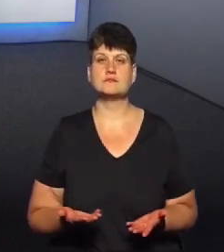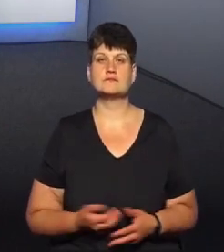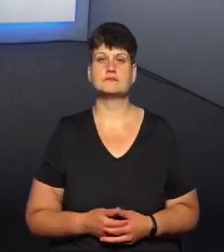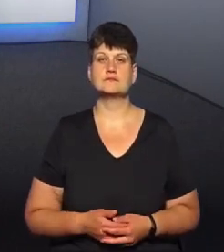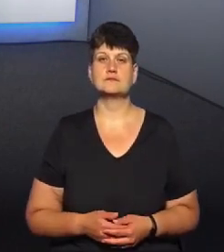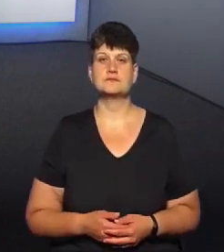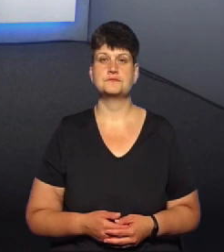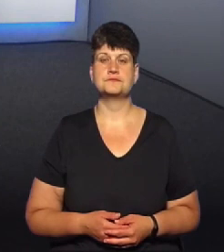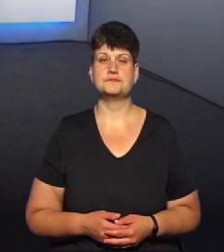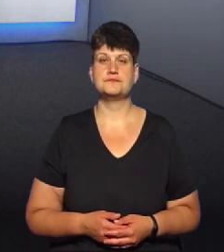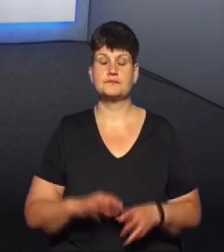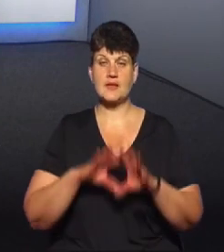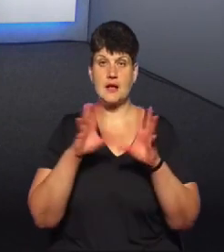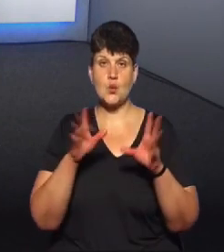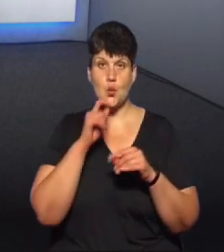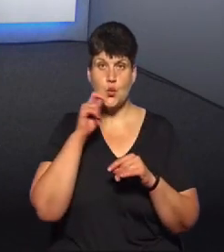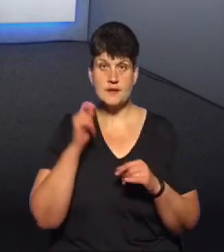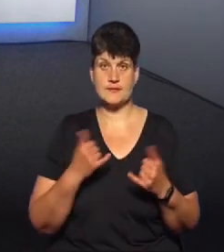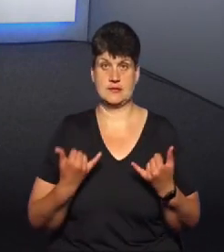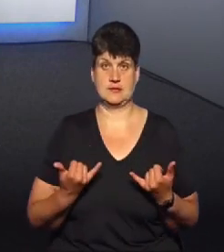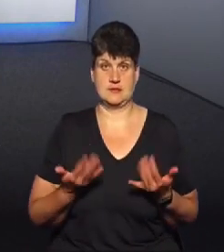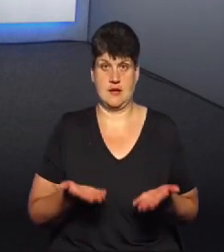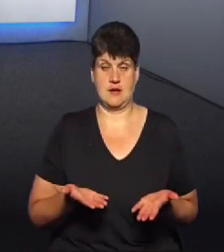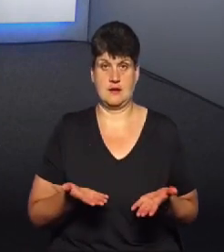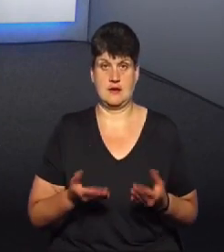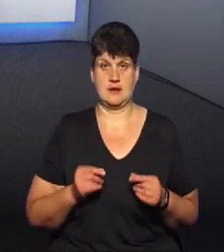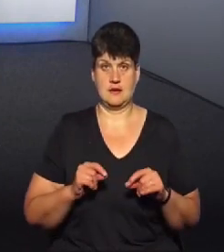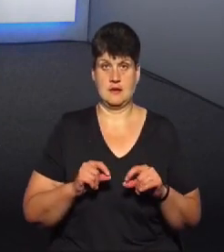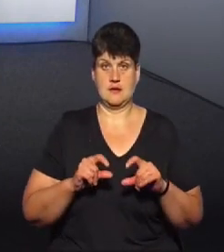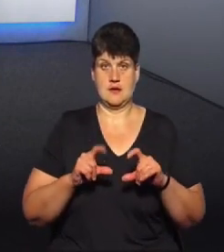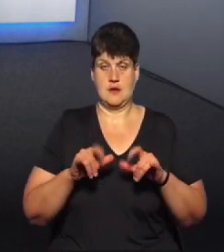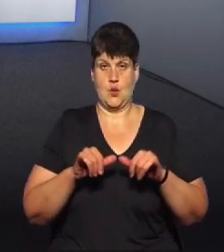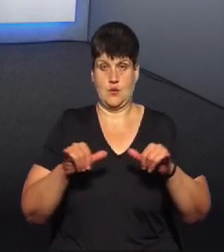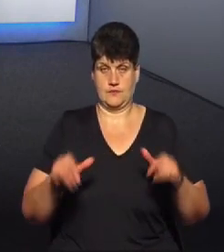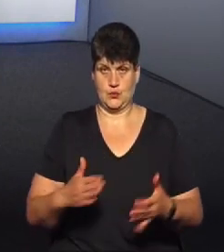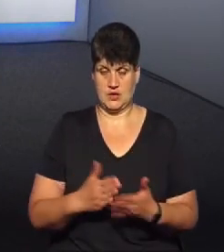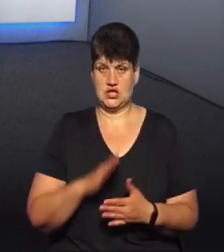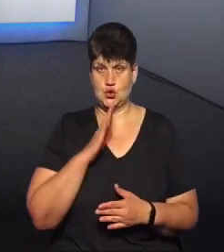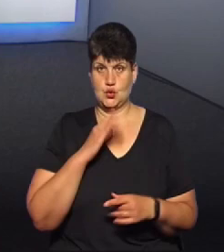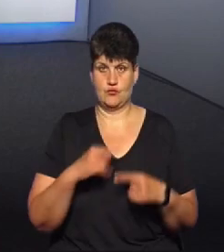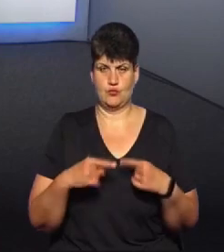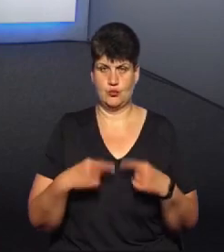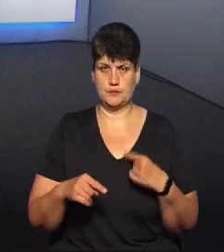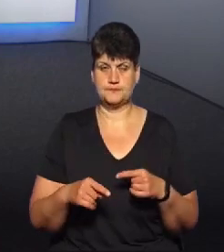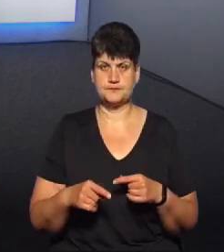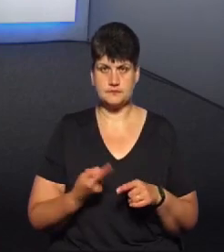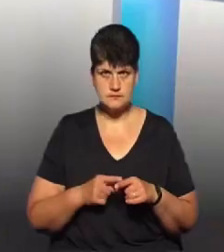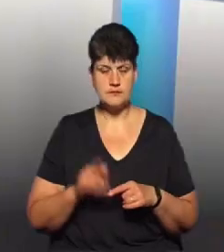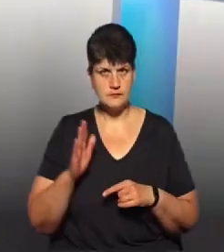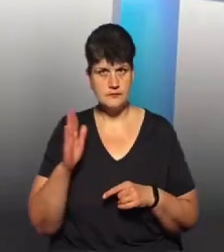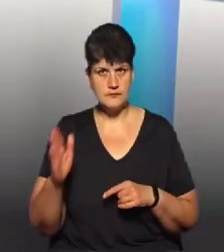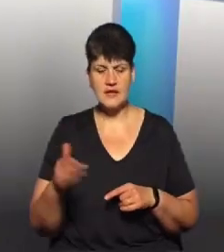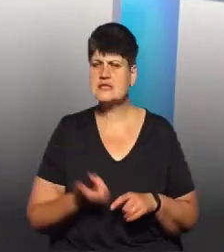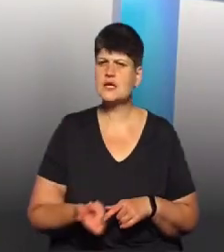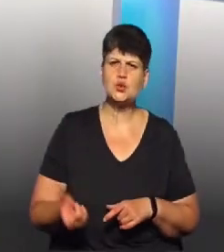На загальноукраїнському зараз пішов стрімкий розвиток жіночого футболу. Дуже стрімкий. Тобто це перспективно? Дуже перспективно.